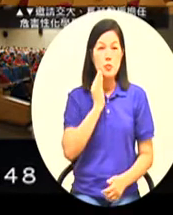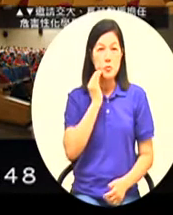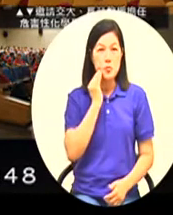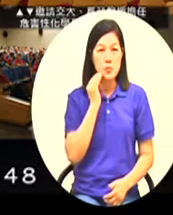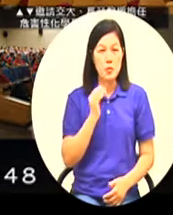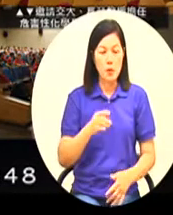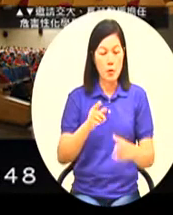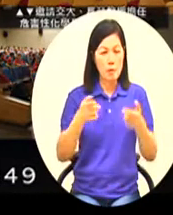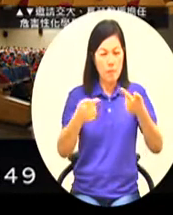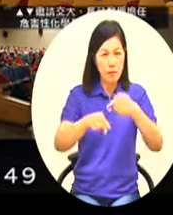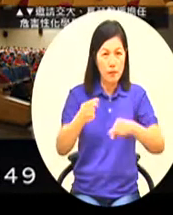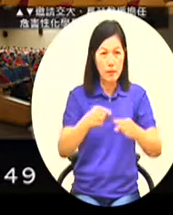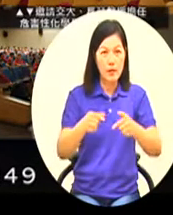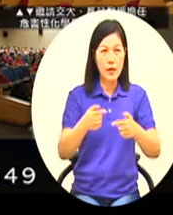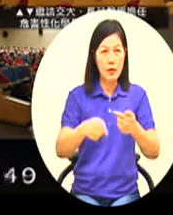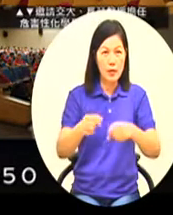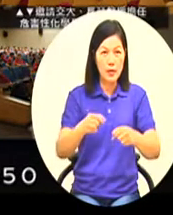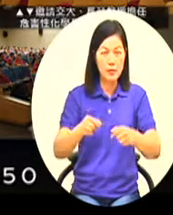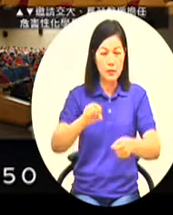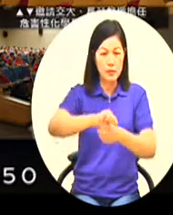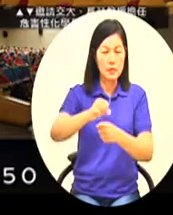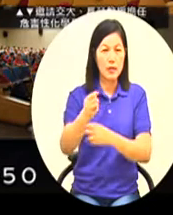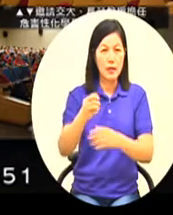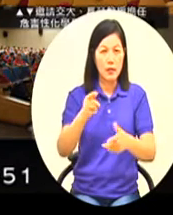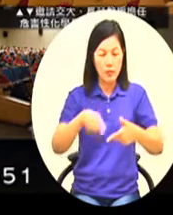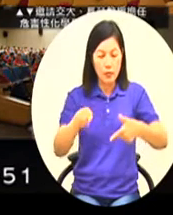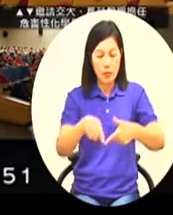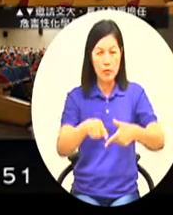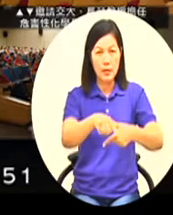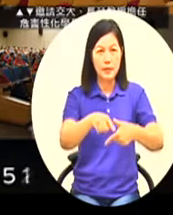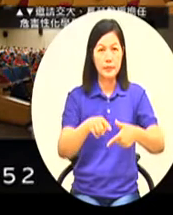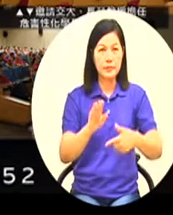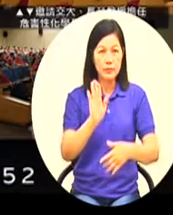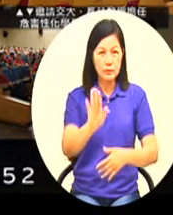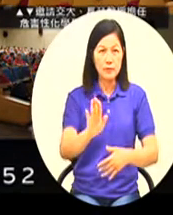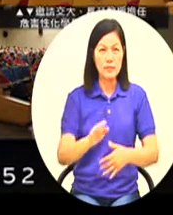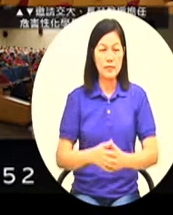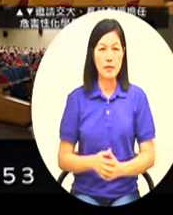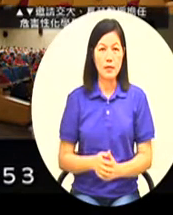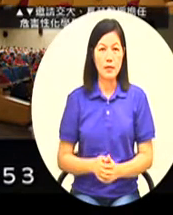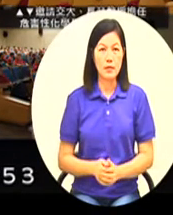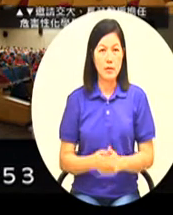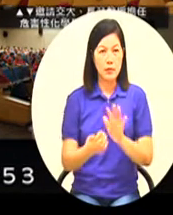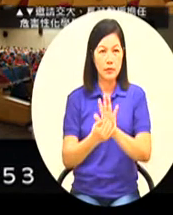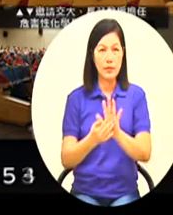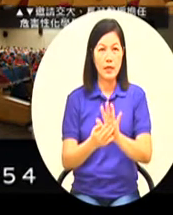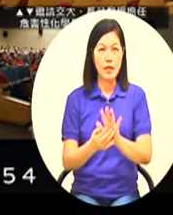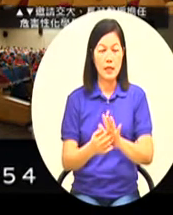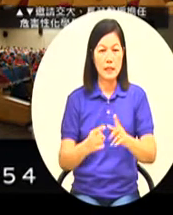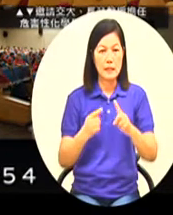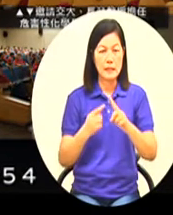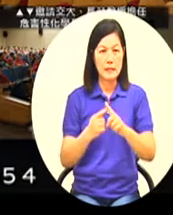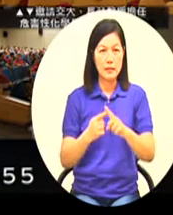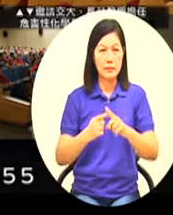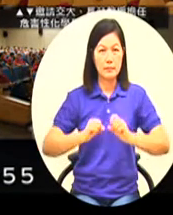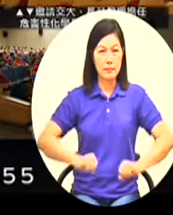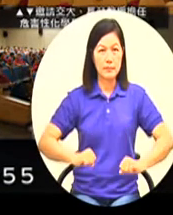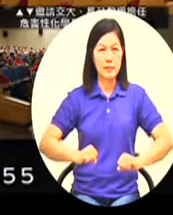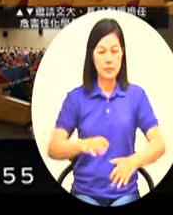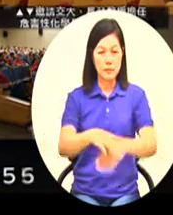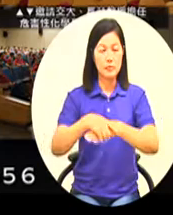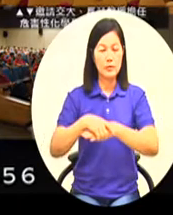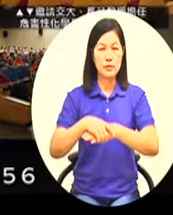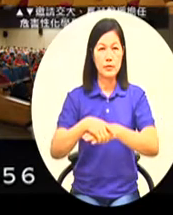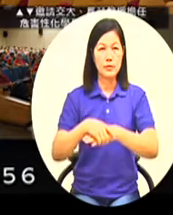化学品抢救演习，强化消防人员化学品灾害人命救助的基本职能。